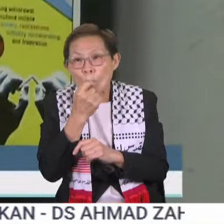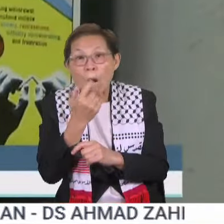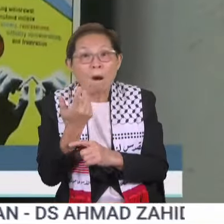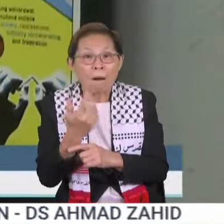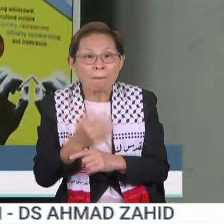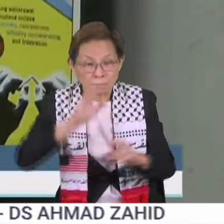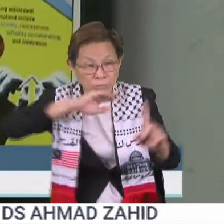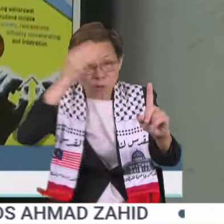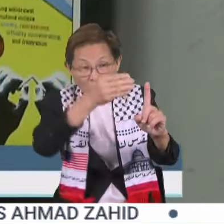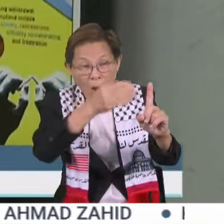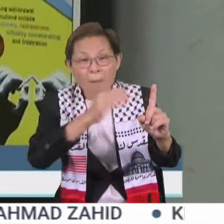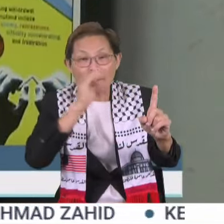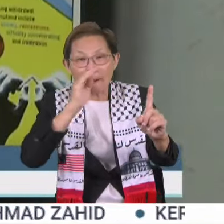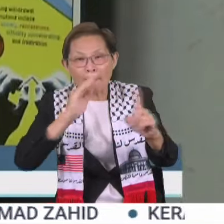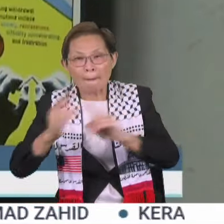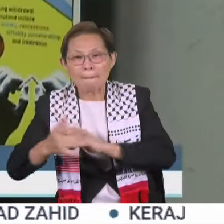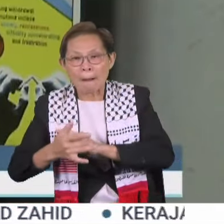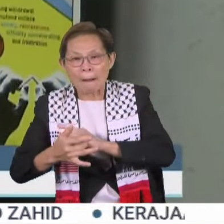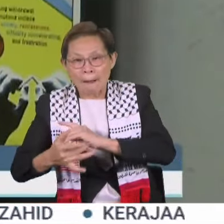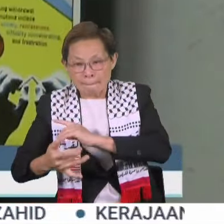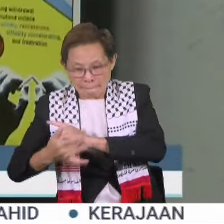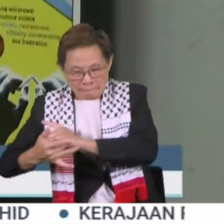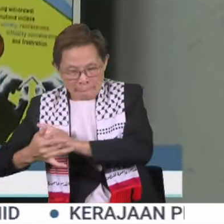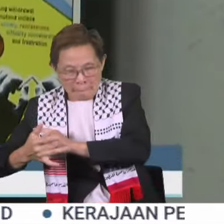sasaran taktik industri. Ya.